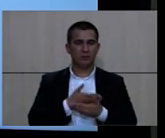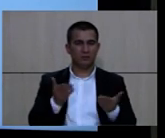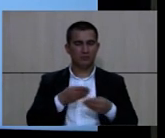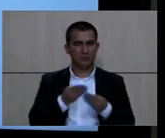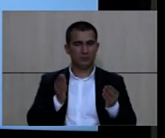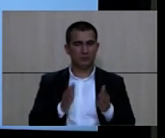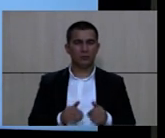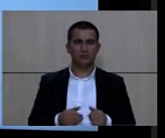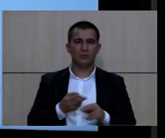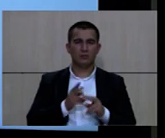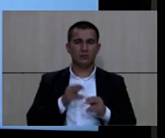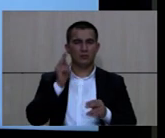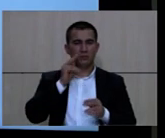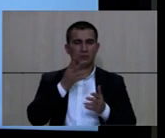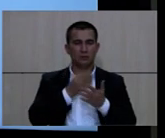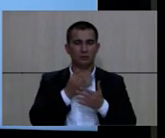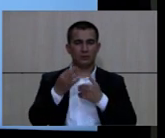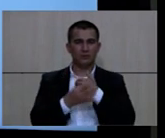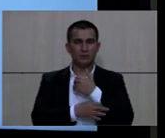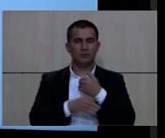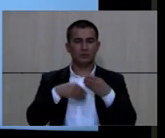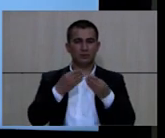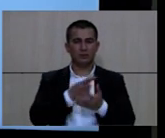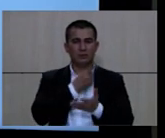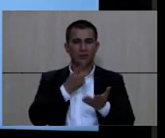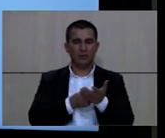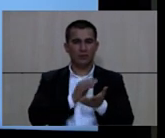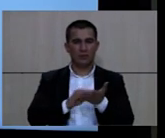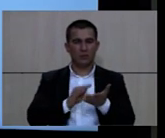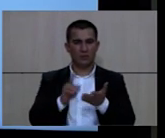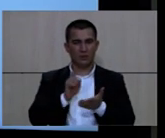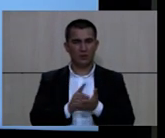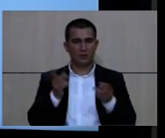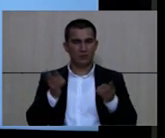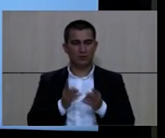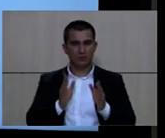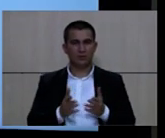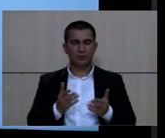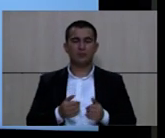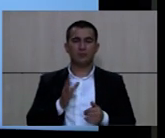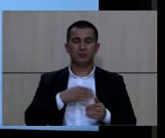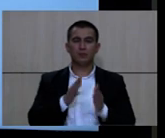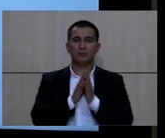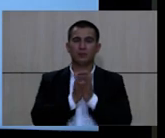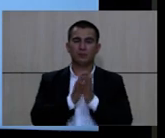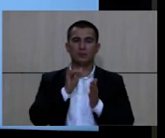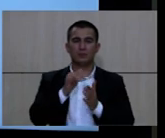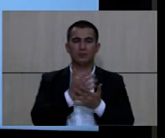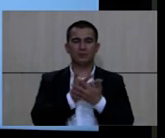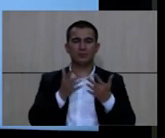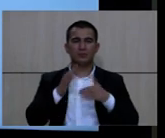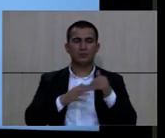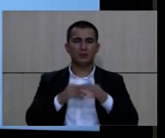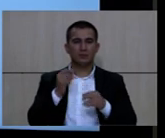yozib oling. Darslikdan mavzu oxirida berilgan savollarga javob yozing hamda kitobdagi amaliy